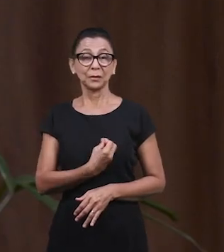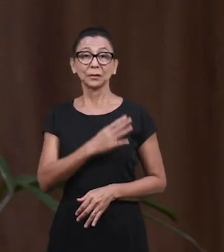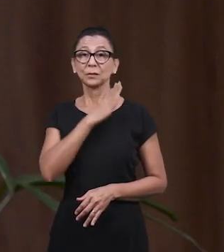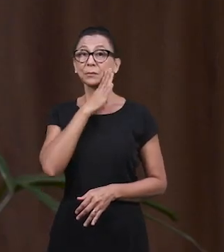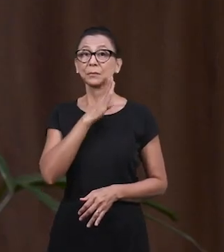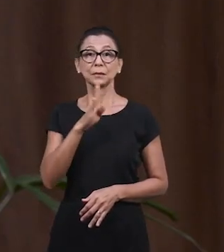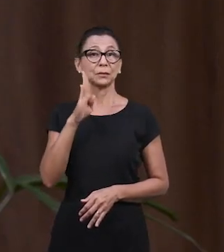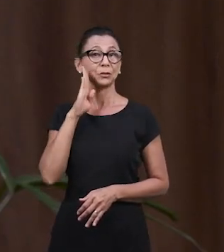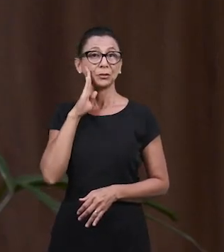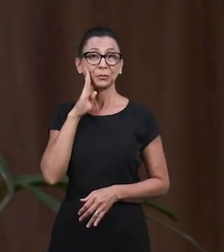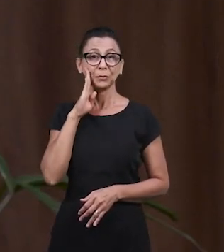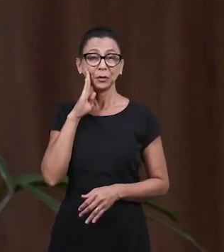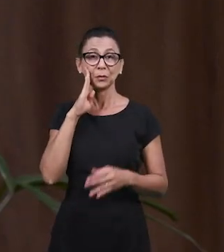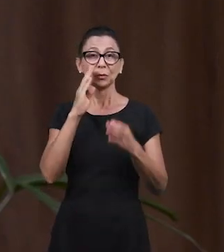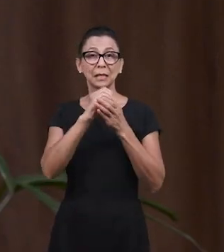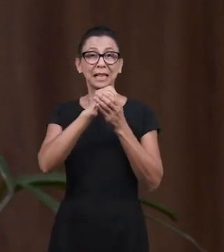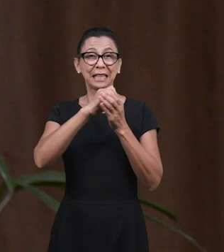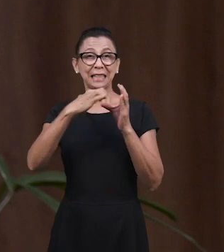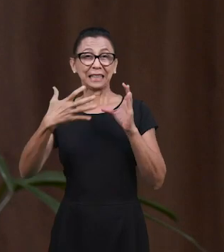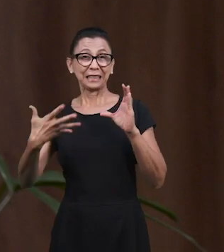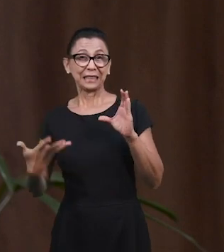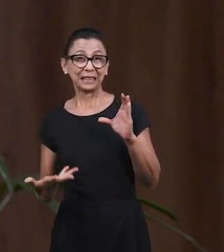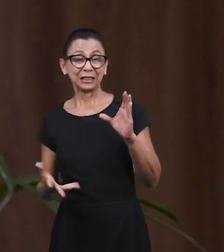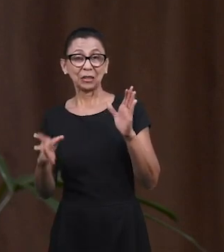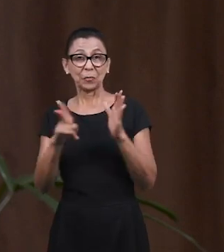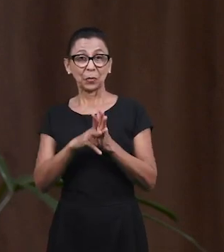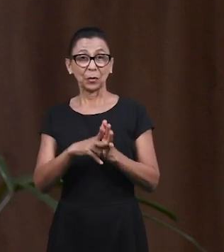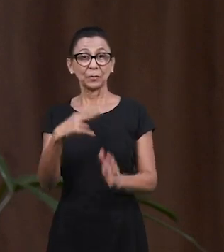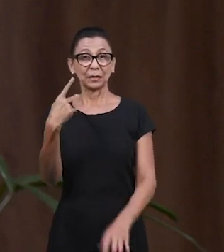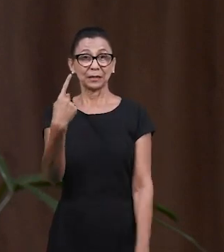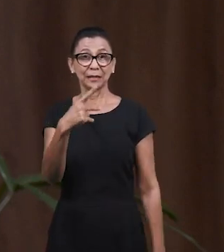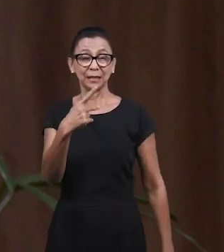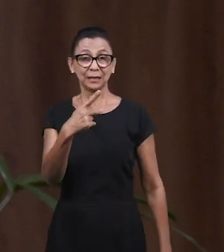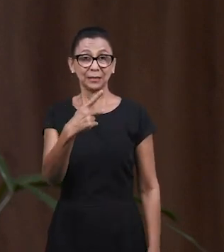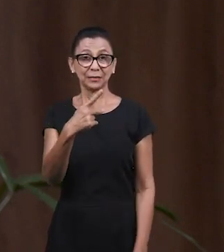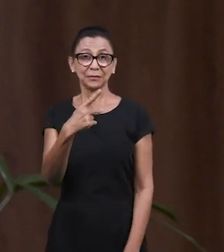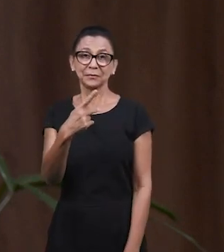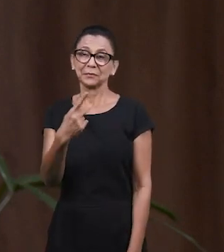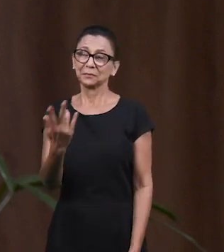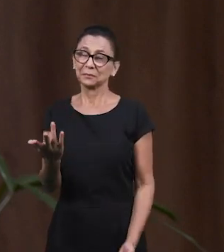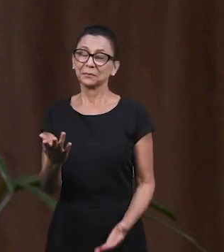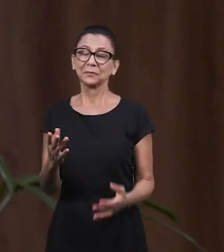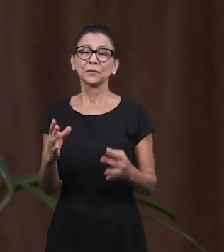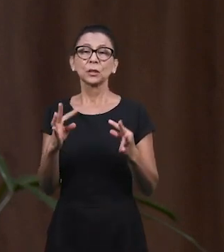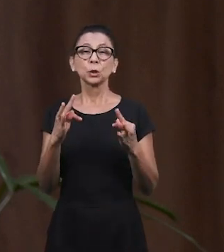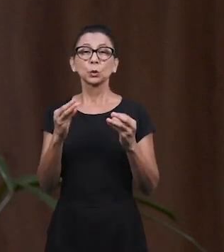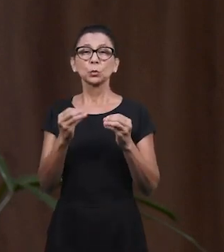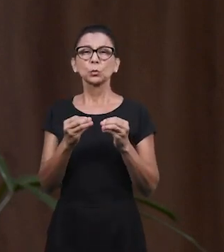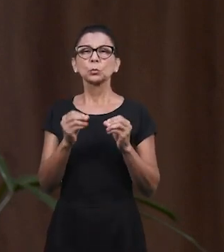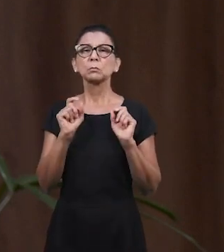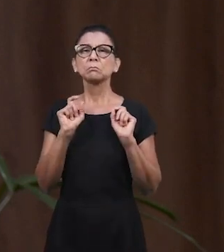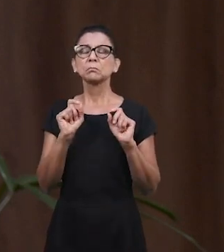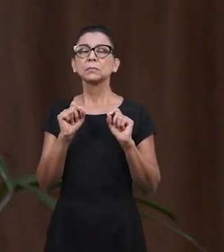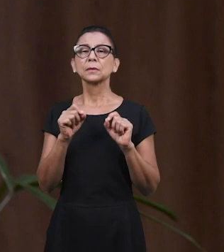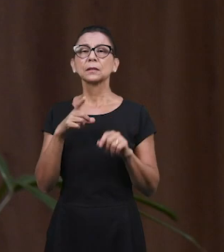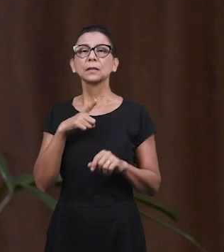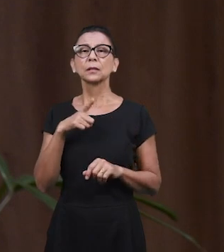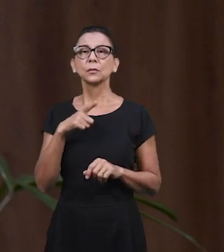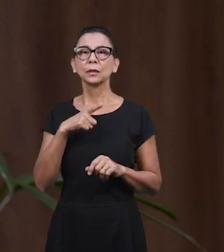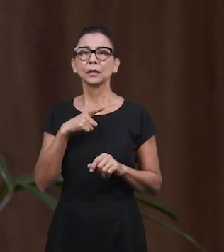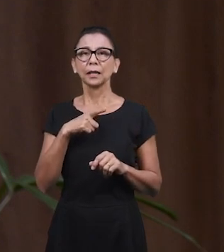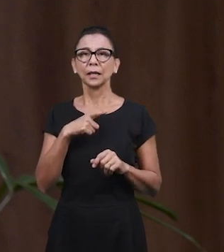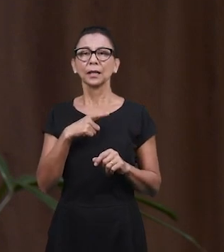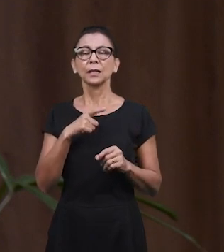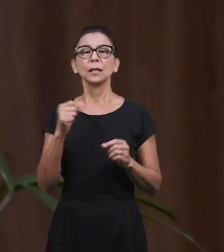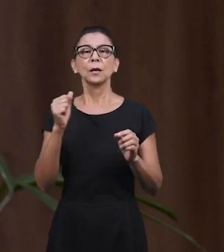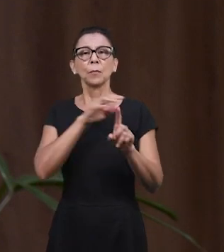de Bartimée, tout ce qui s'est passé, tout ce que c'était les caractéristiques de sa vie, tout a un